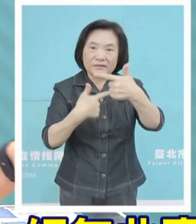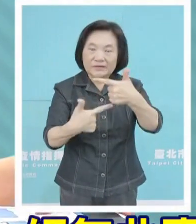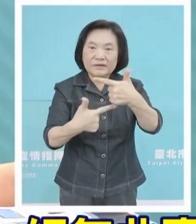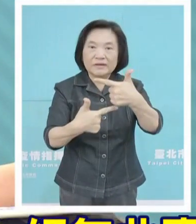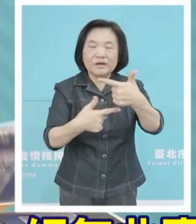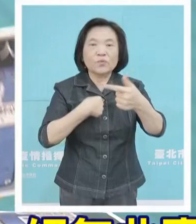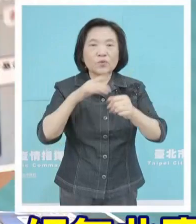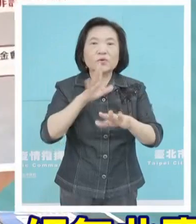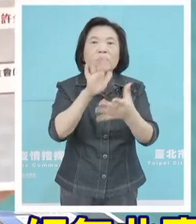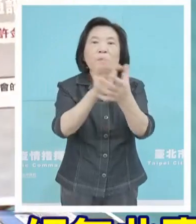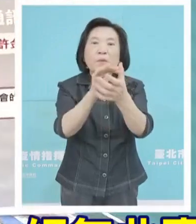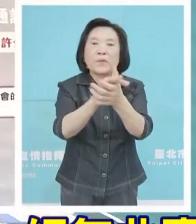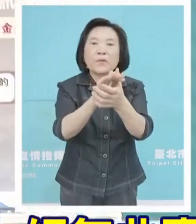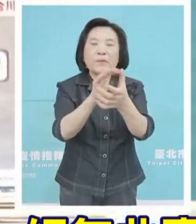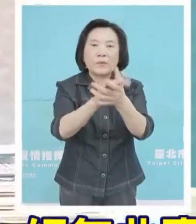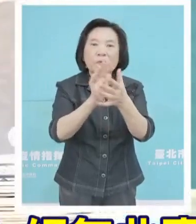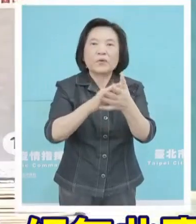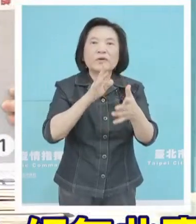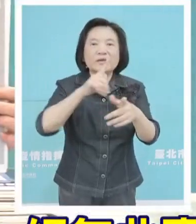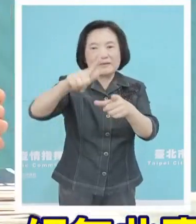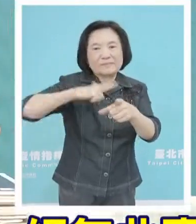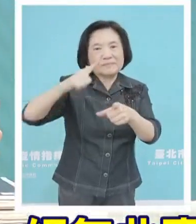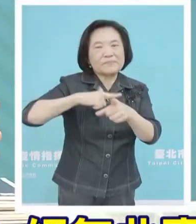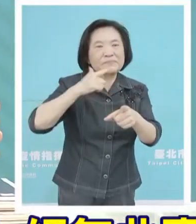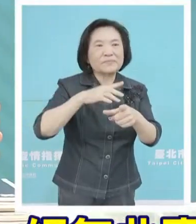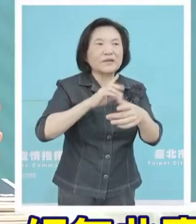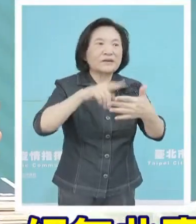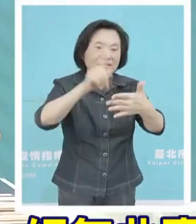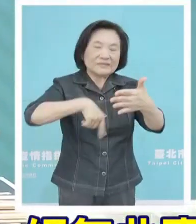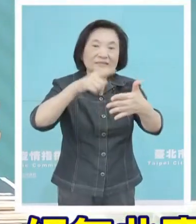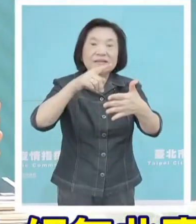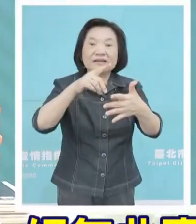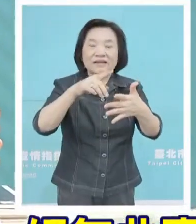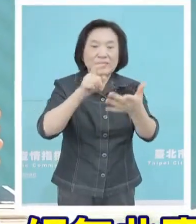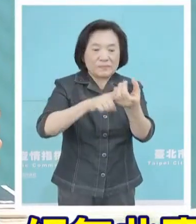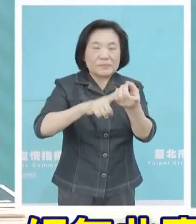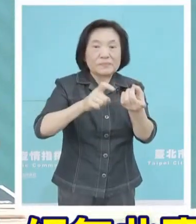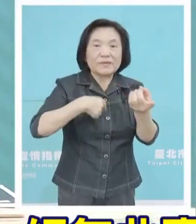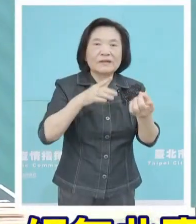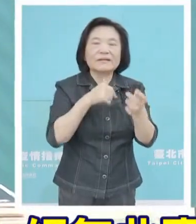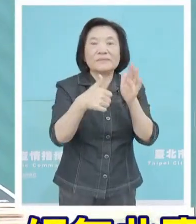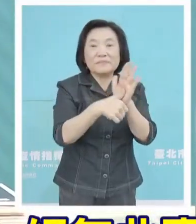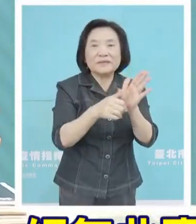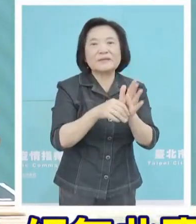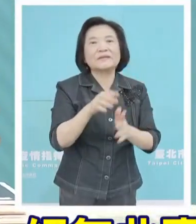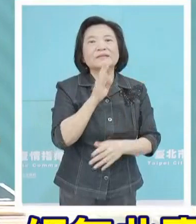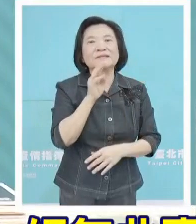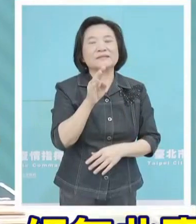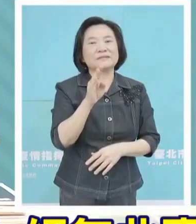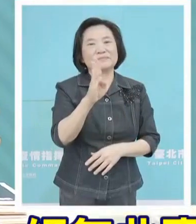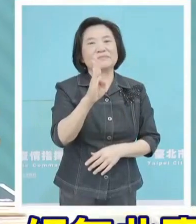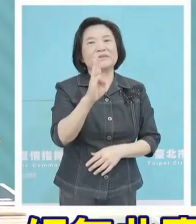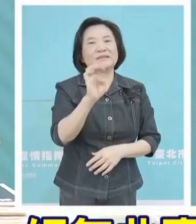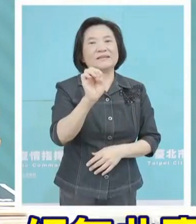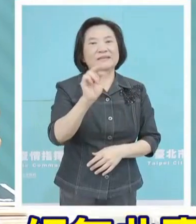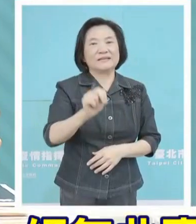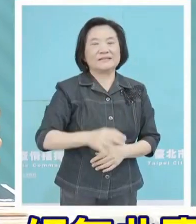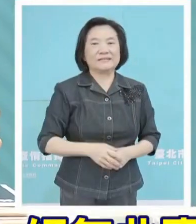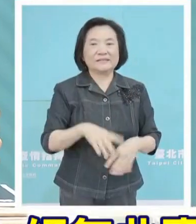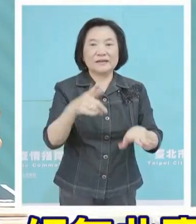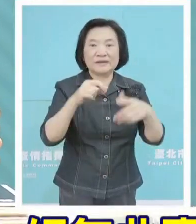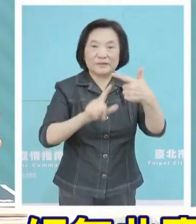讯，我的朋友他的代号是 Ben， 他6月6号礼拜天早上10点钟，他